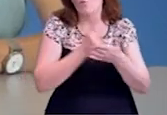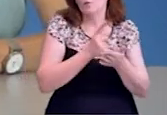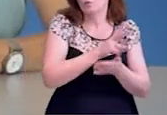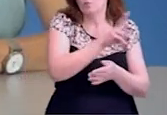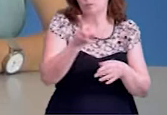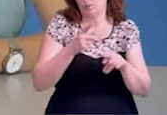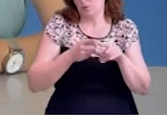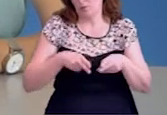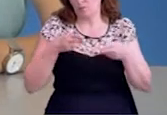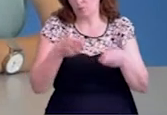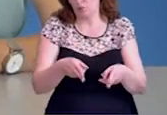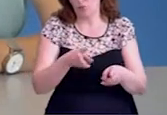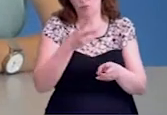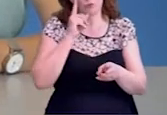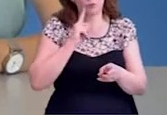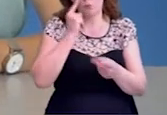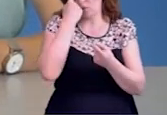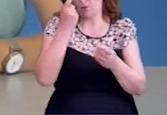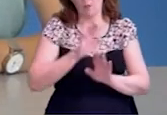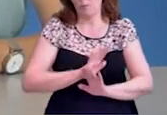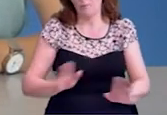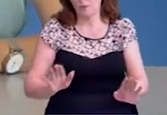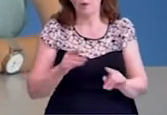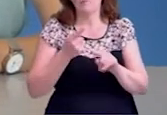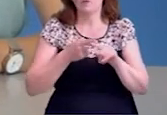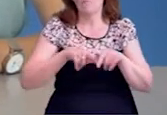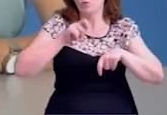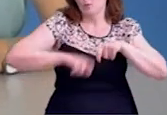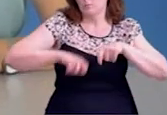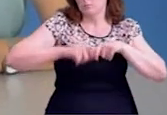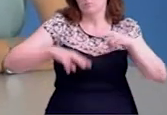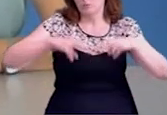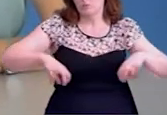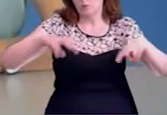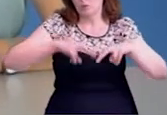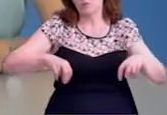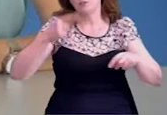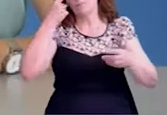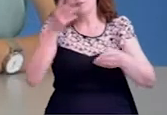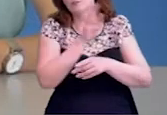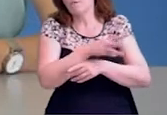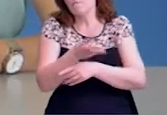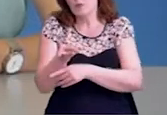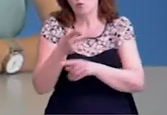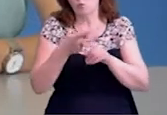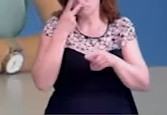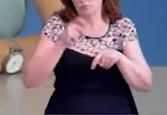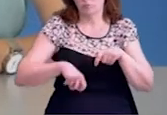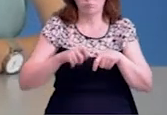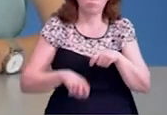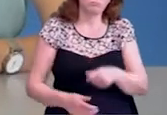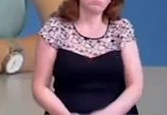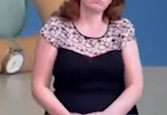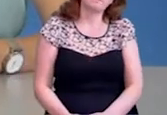скоєнні злочину, не повідомляють. Кажуть лише, що нині призначена низка експертиз і вивчається відео з камер спостереження. Деталі